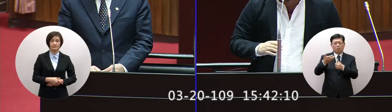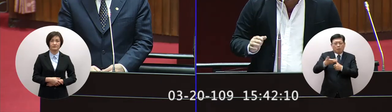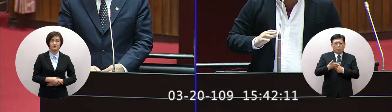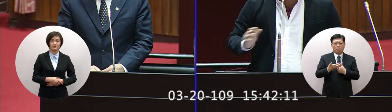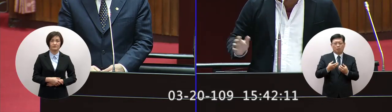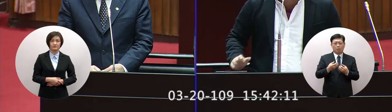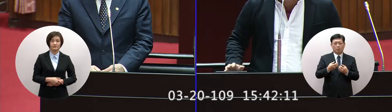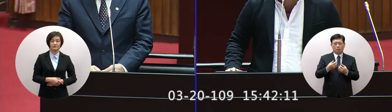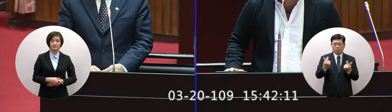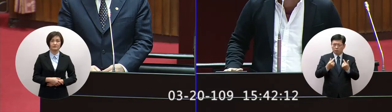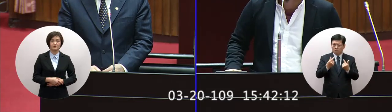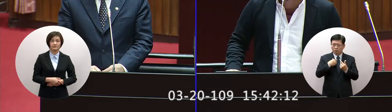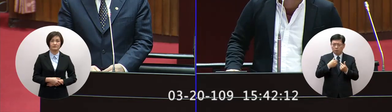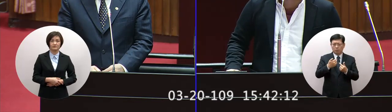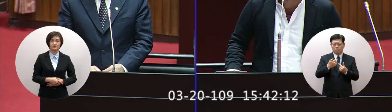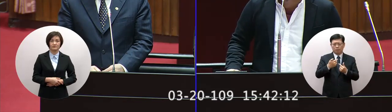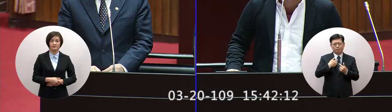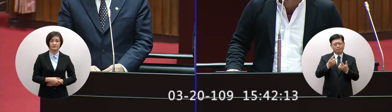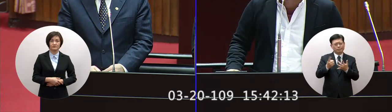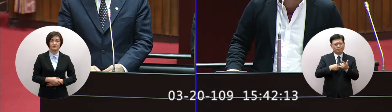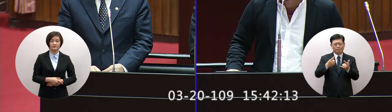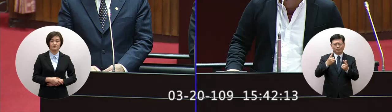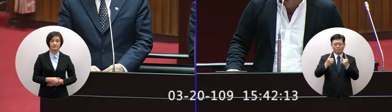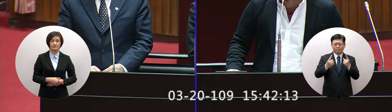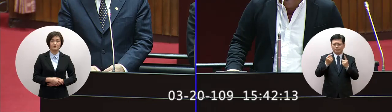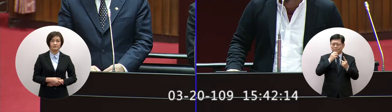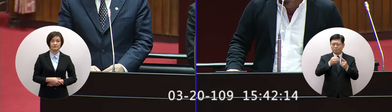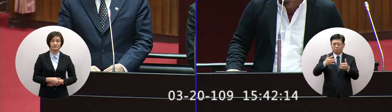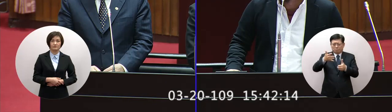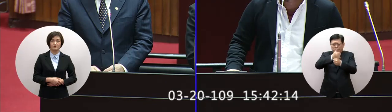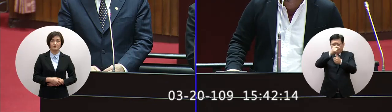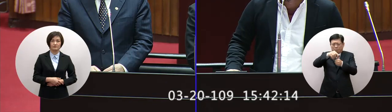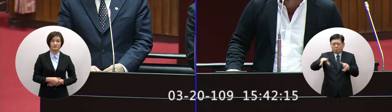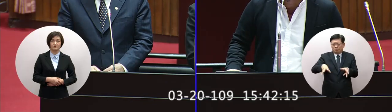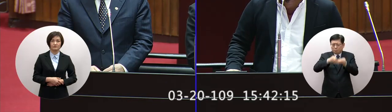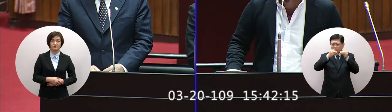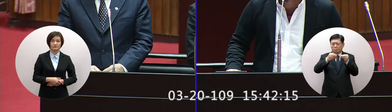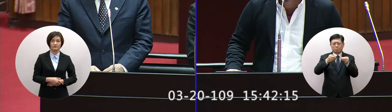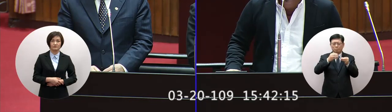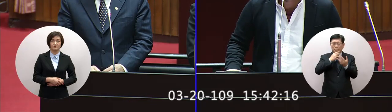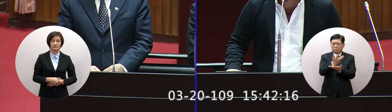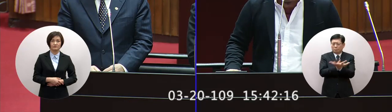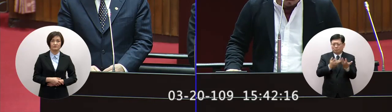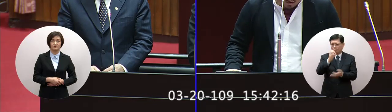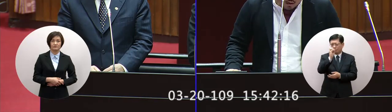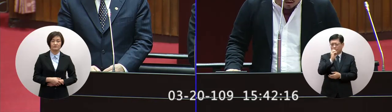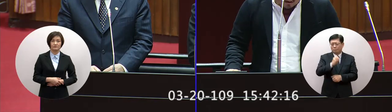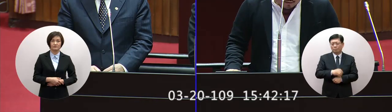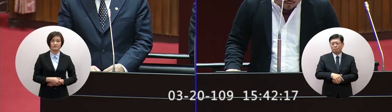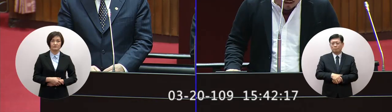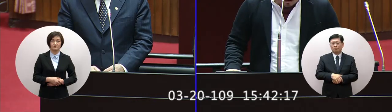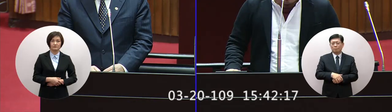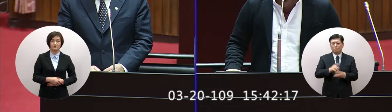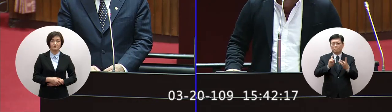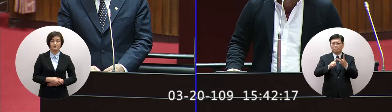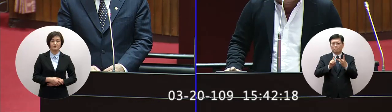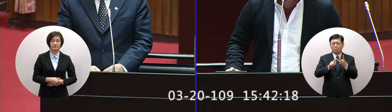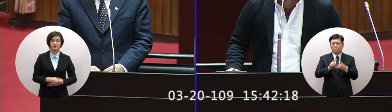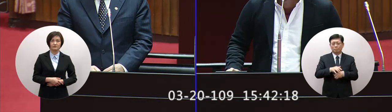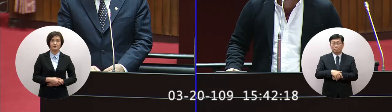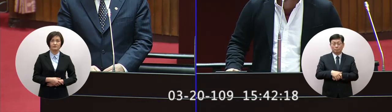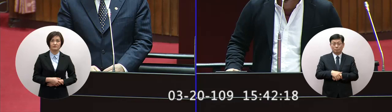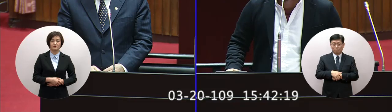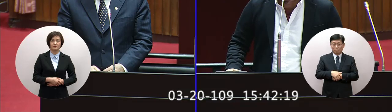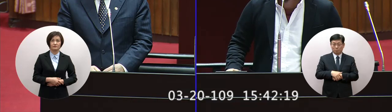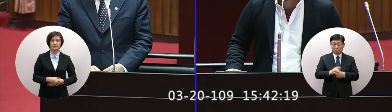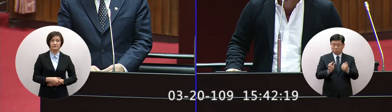困难，看起来是非常欠缺一个比较上位的统合跟协调的机制啊。那第三个是各